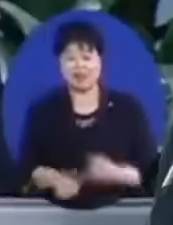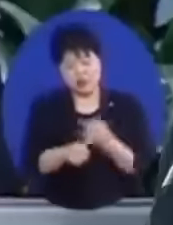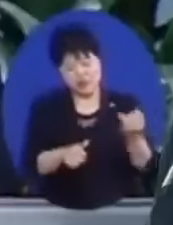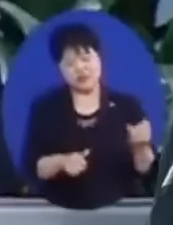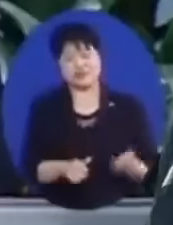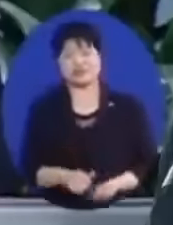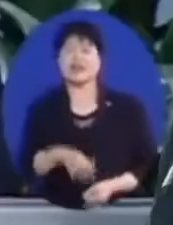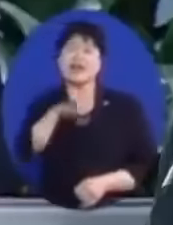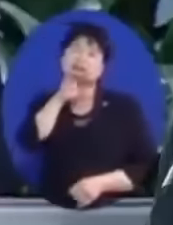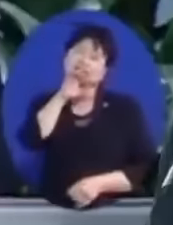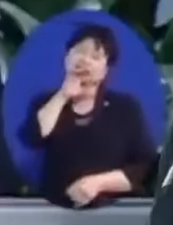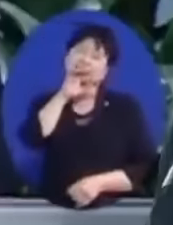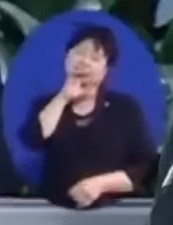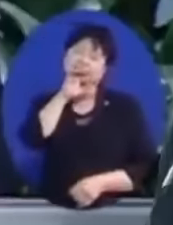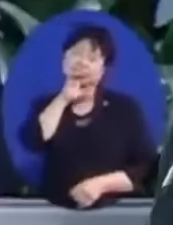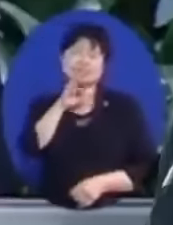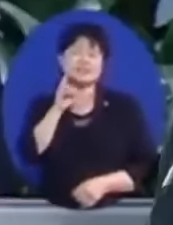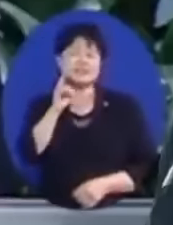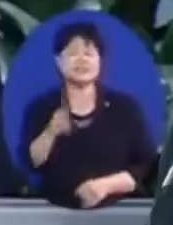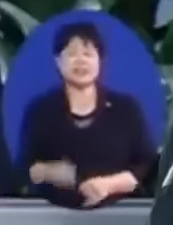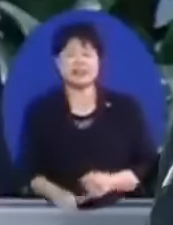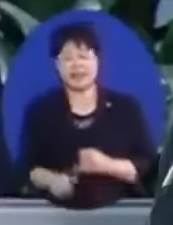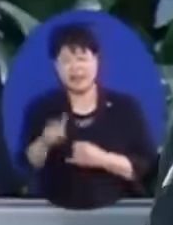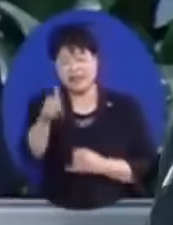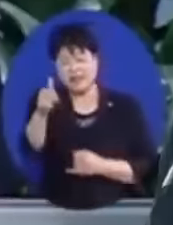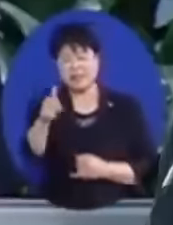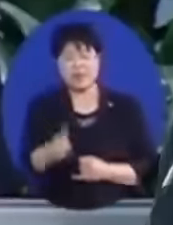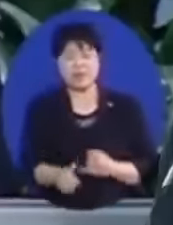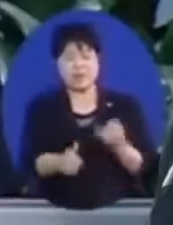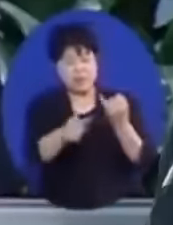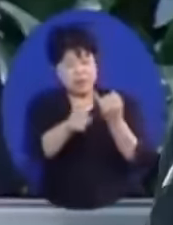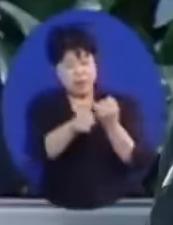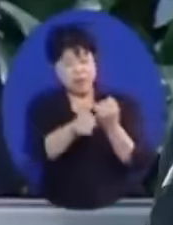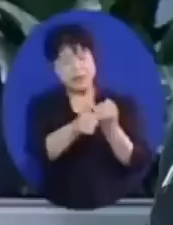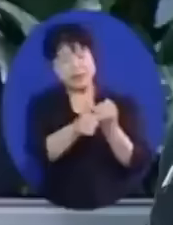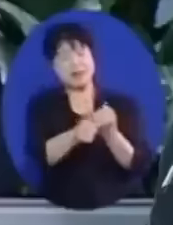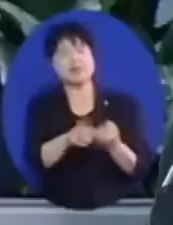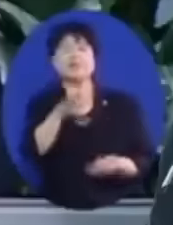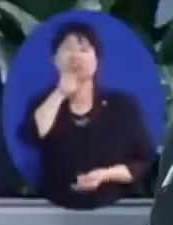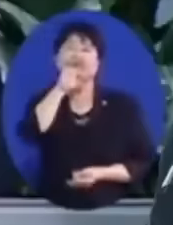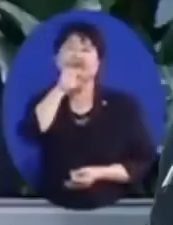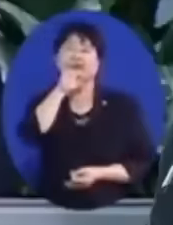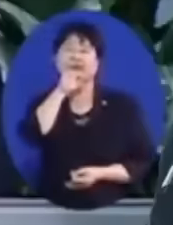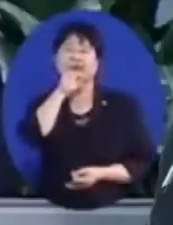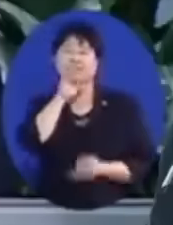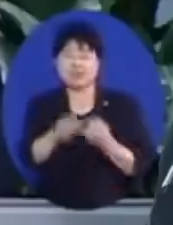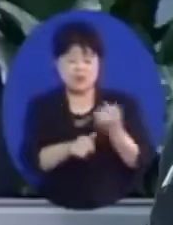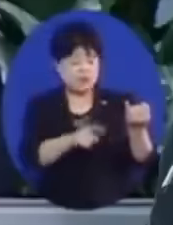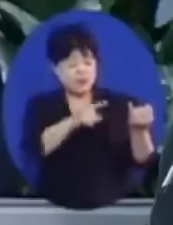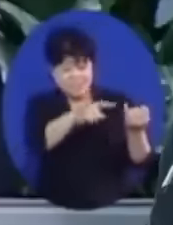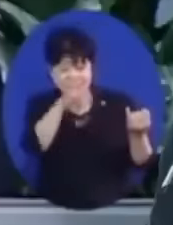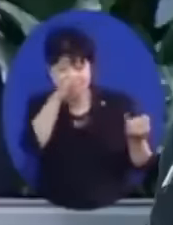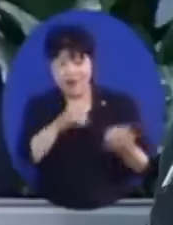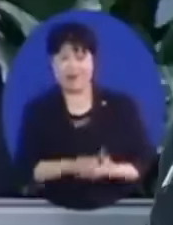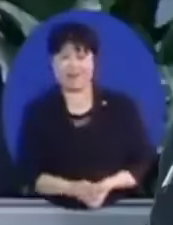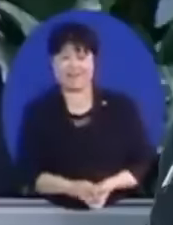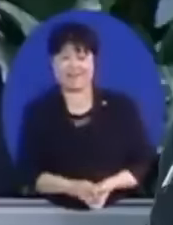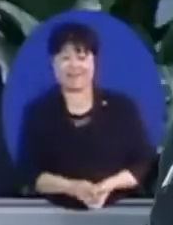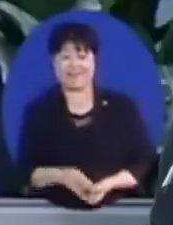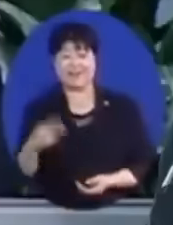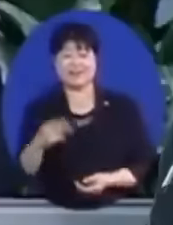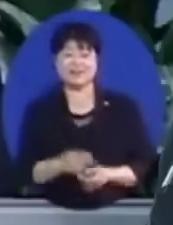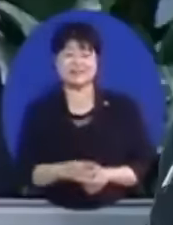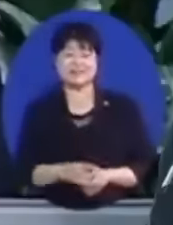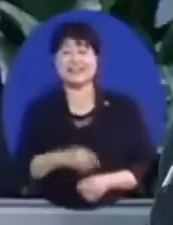있습니다. 투정하고 늘 불평하고 남편만 만나면 불평하고 원망하고 투정하는 부인이 있습니다.